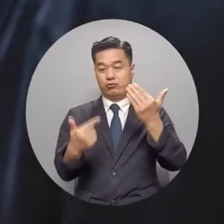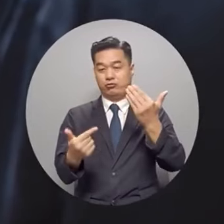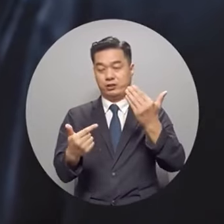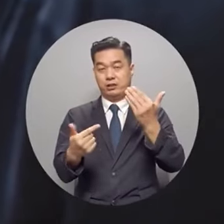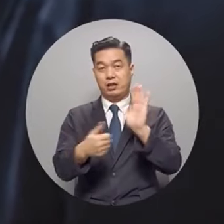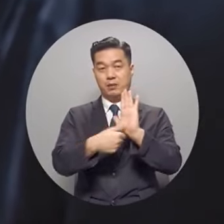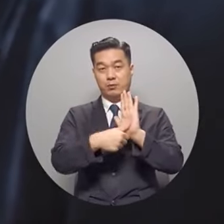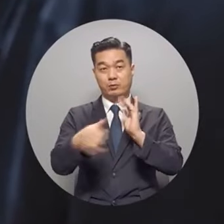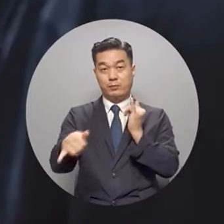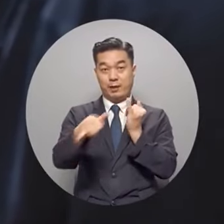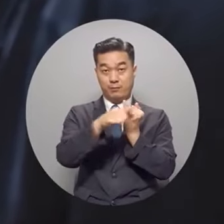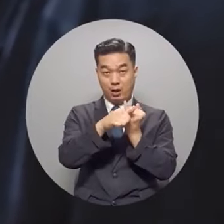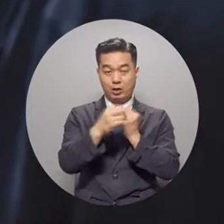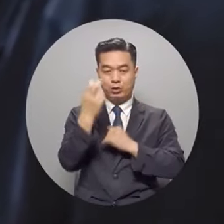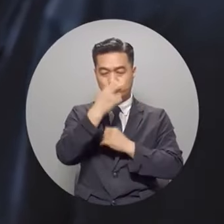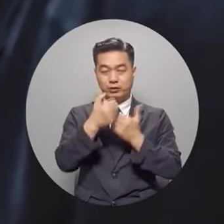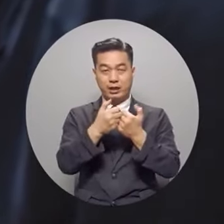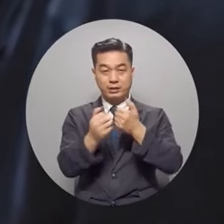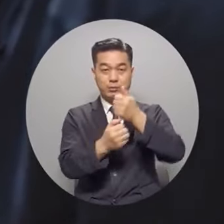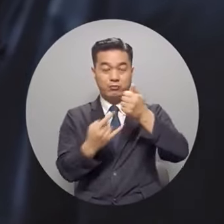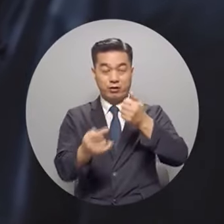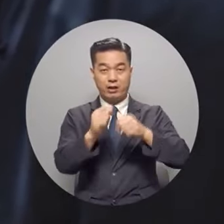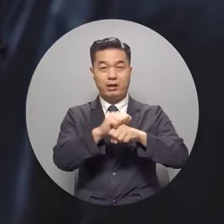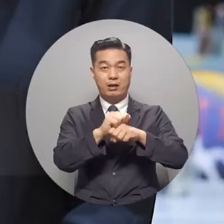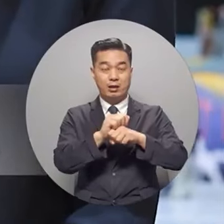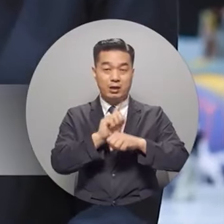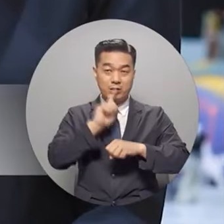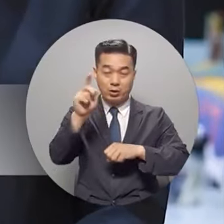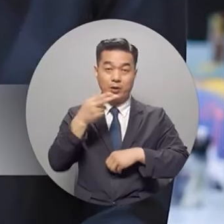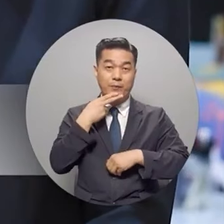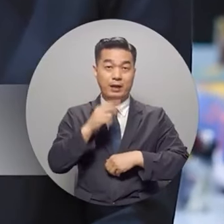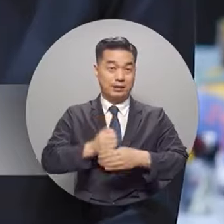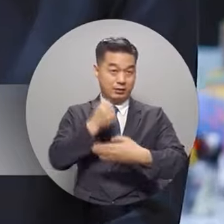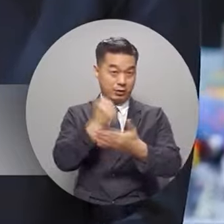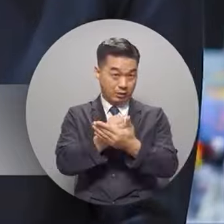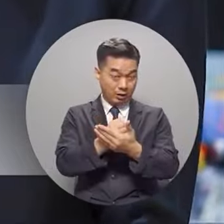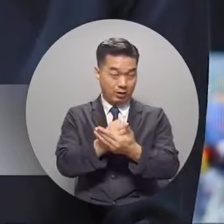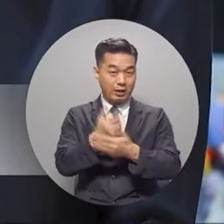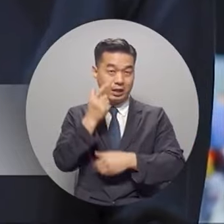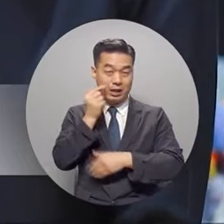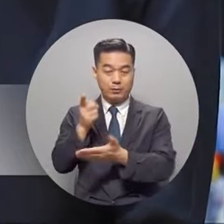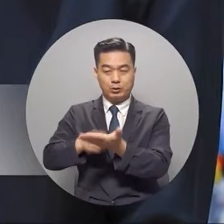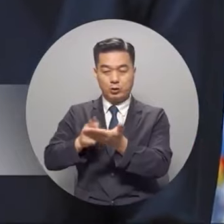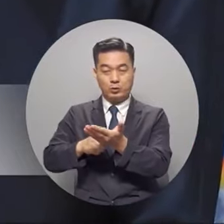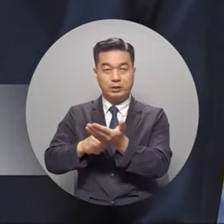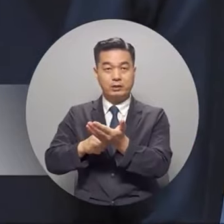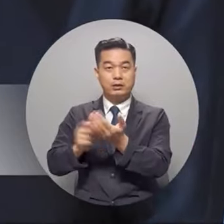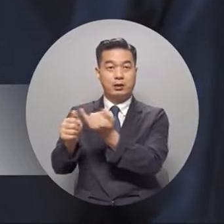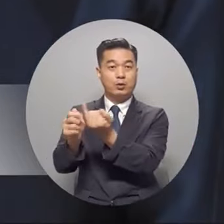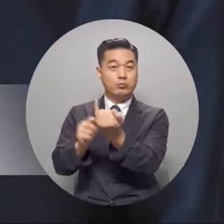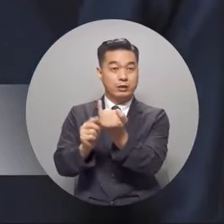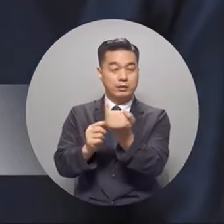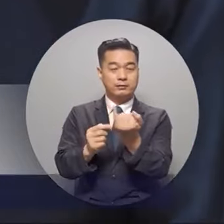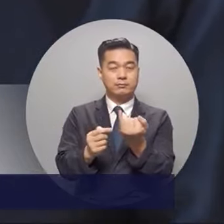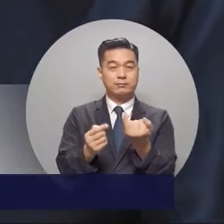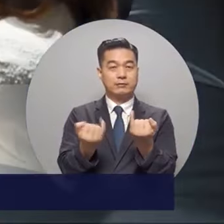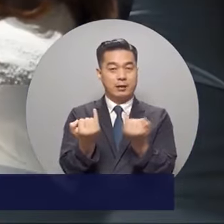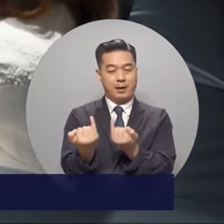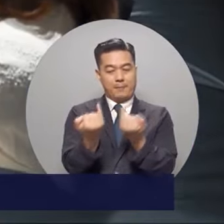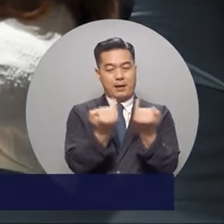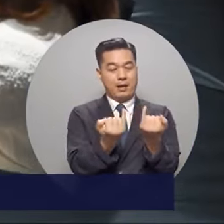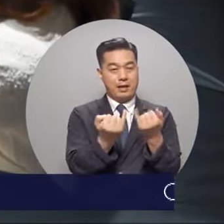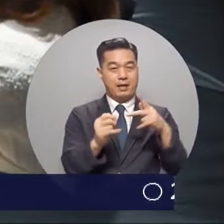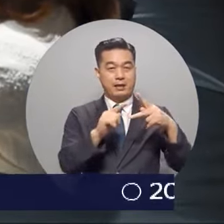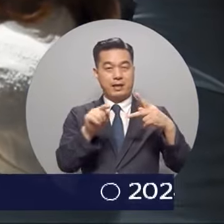대한 검찰 수심 위의 불기소 건고 당일 한국을 찾은 기시다 일본 총리부인 유호 여사와 케팝 산업 현장을 찾은데